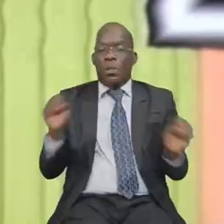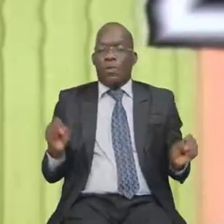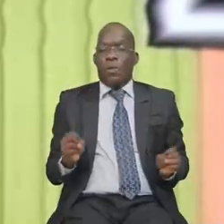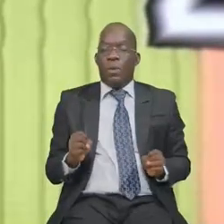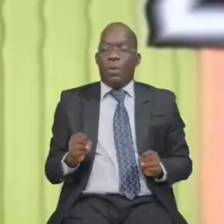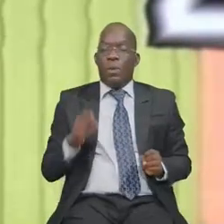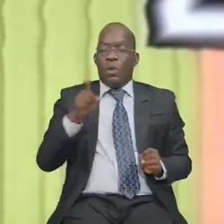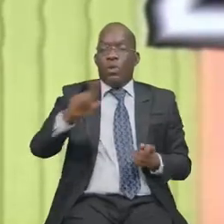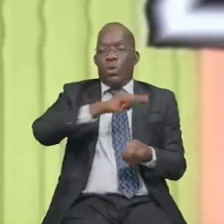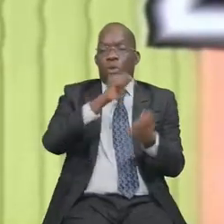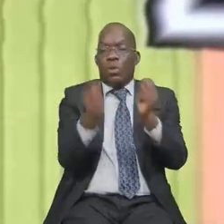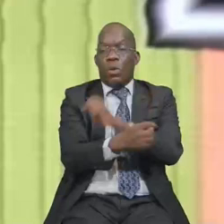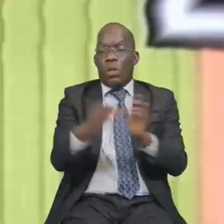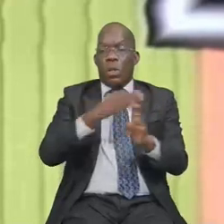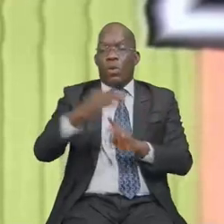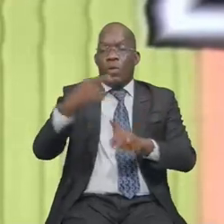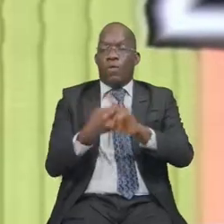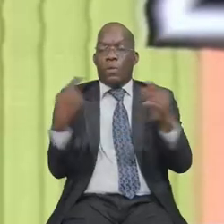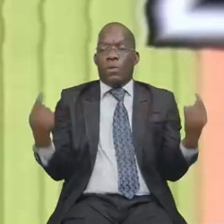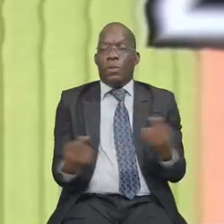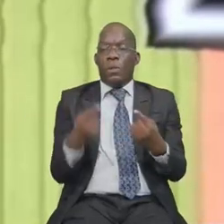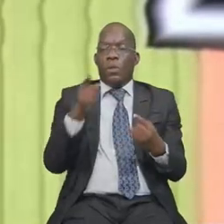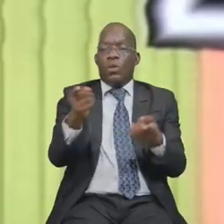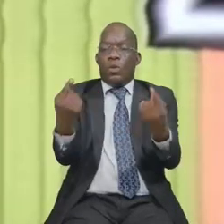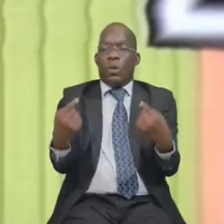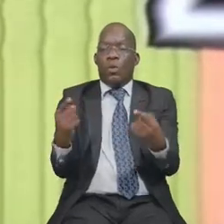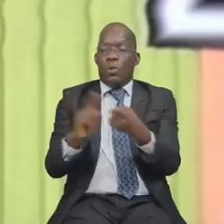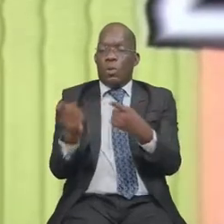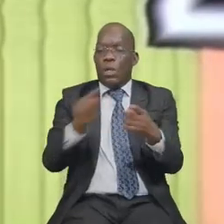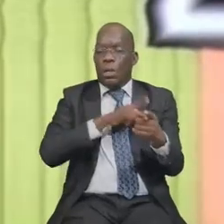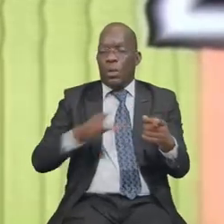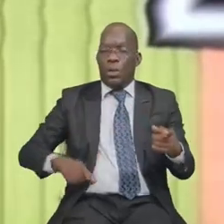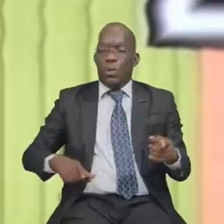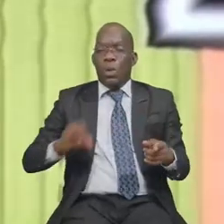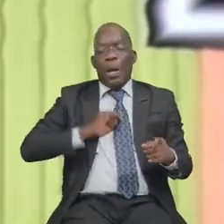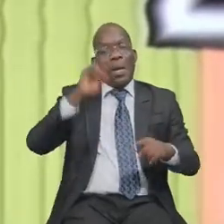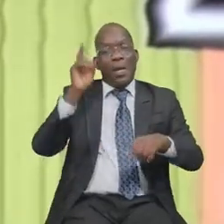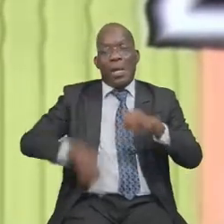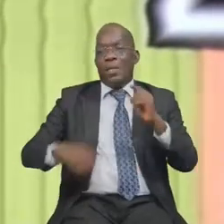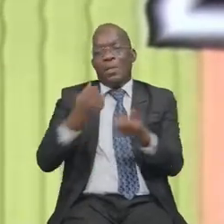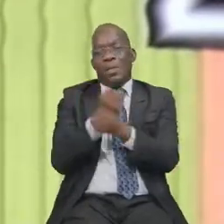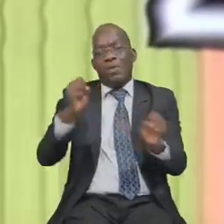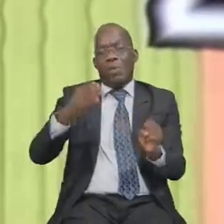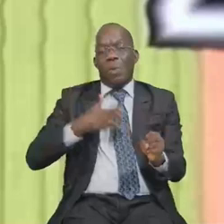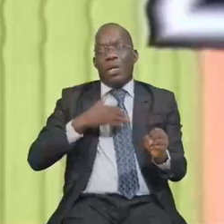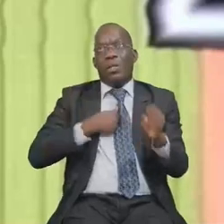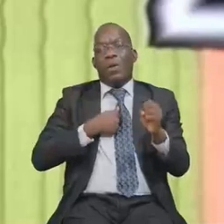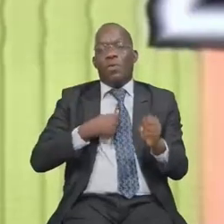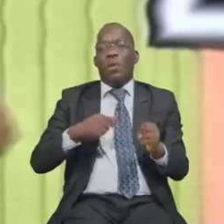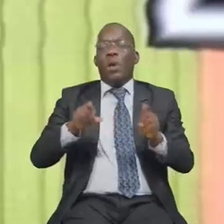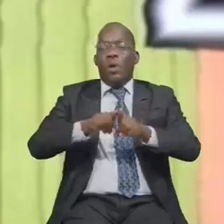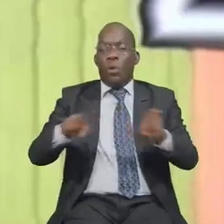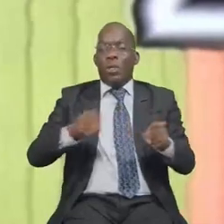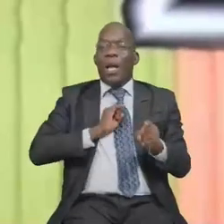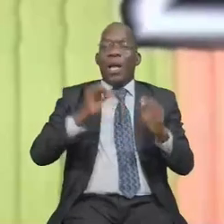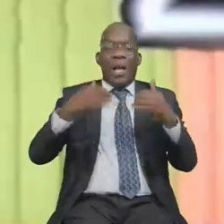détournes du péché et tu viens au Seigneur. Je ne peux pas me sauver, mais j'ai entendu que tu